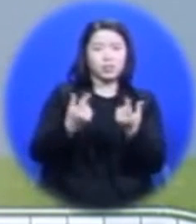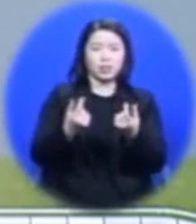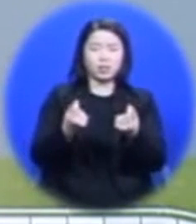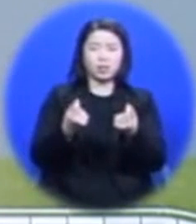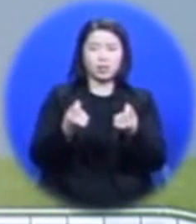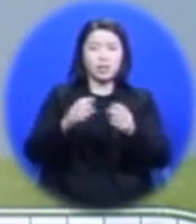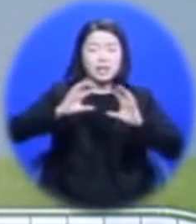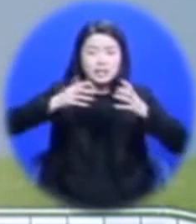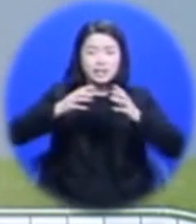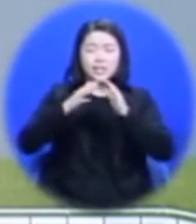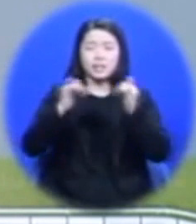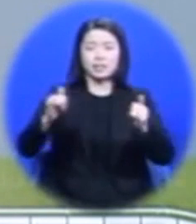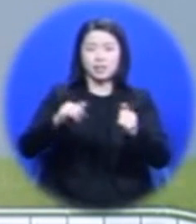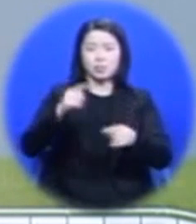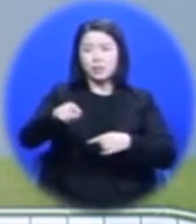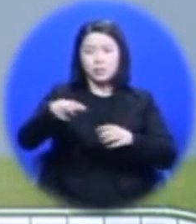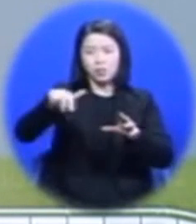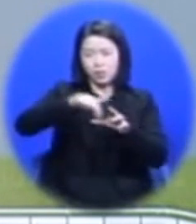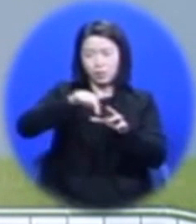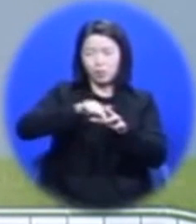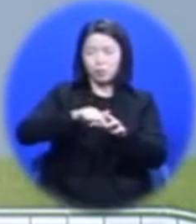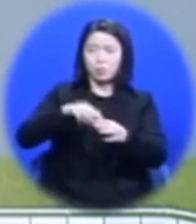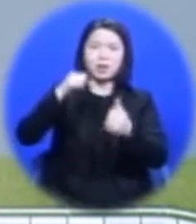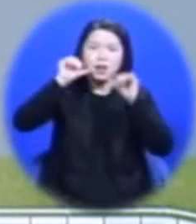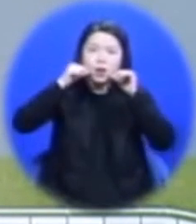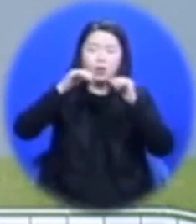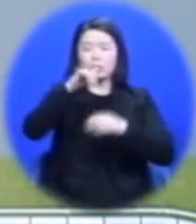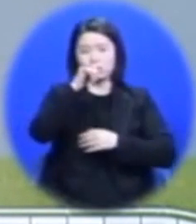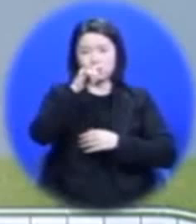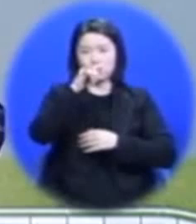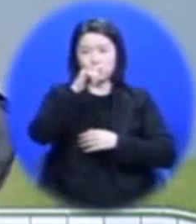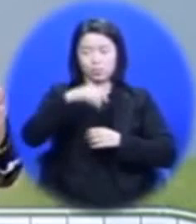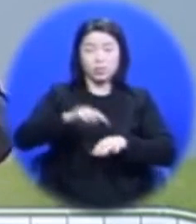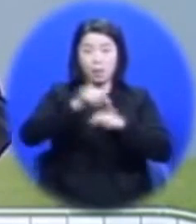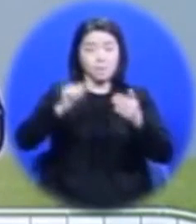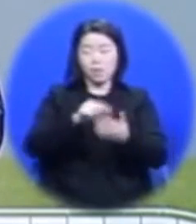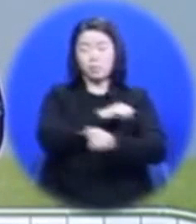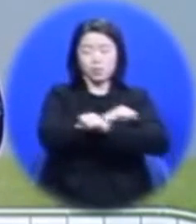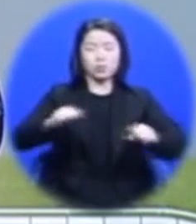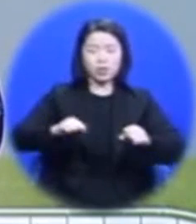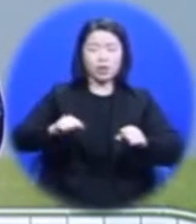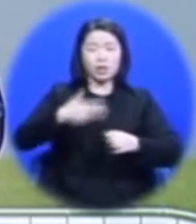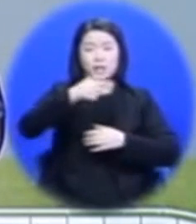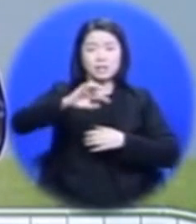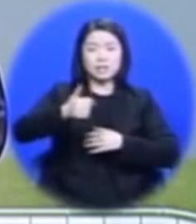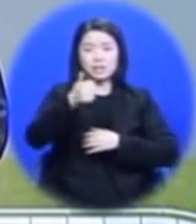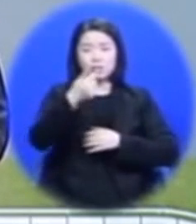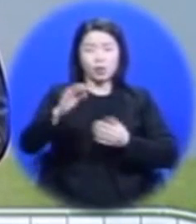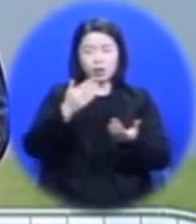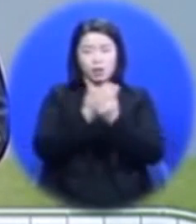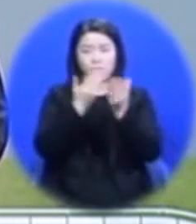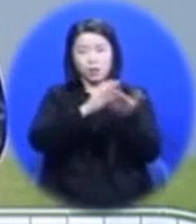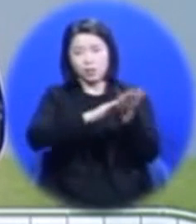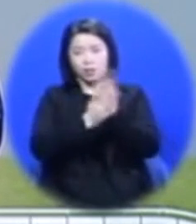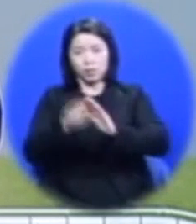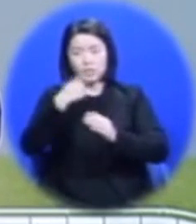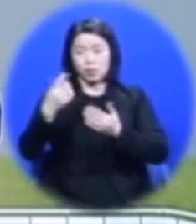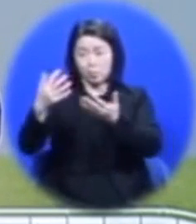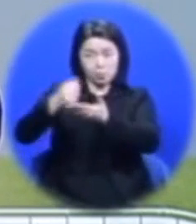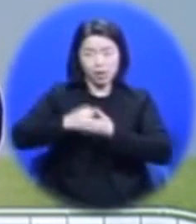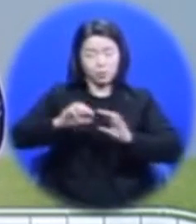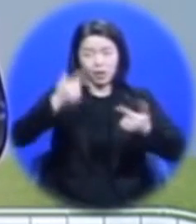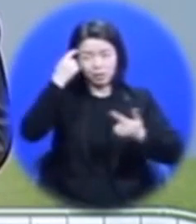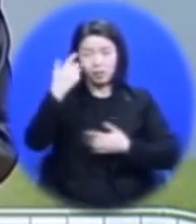기독교를 얼마나 조롱하는 줄 아세요? 통 크게 진화론을 받아들이면 안 될까요? 어차피